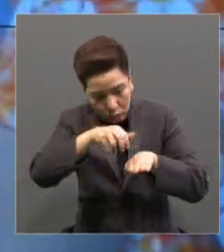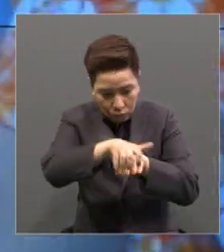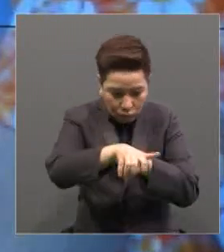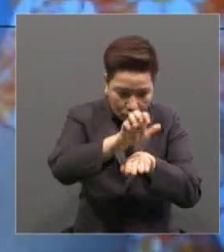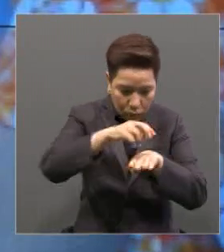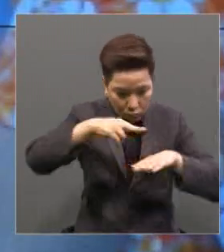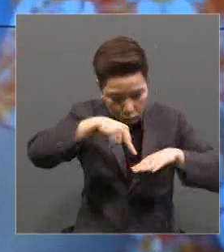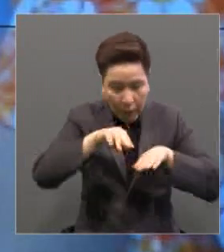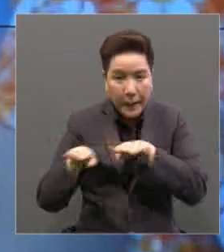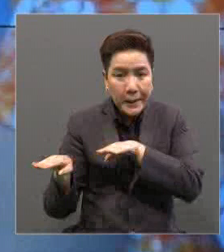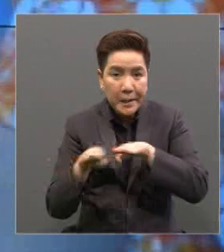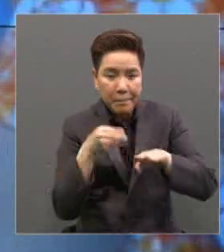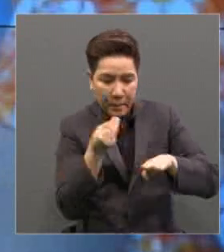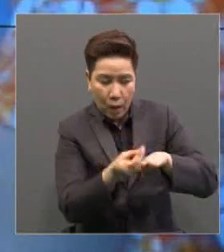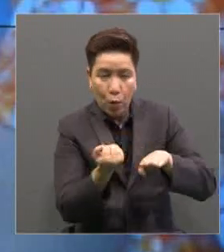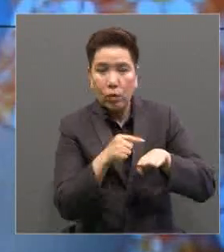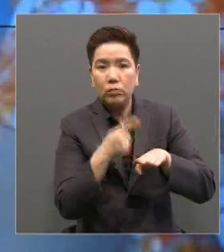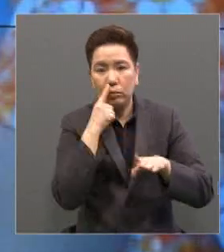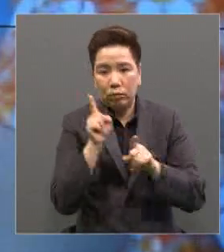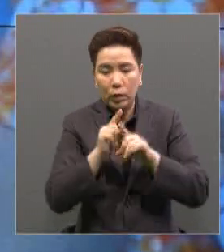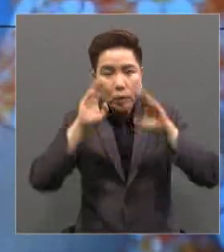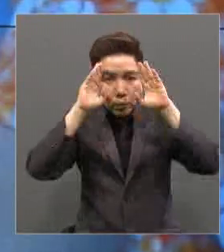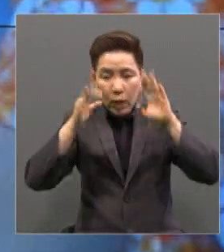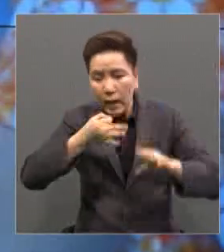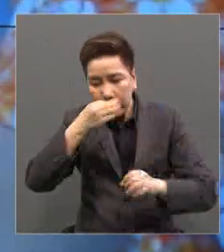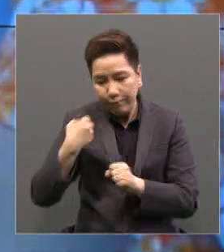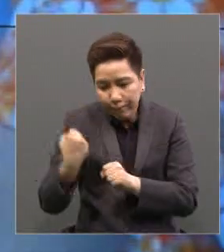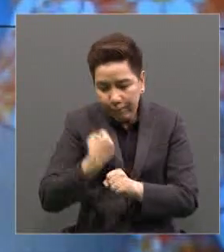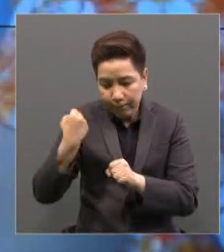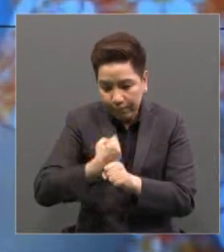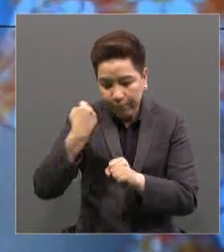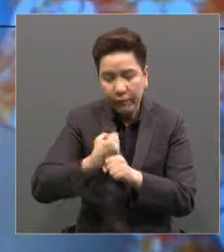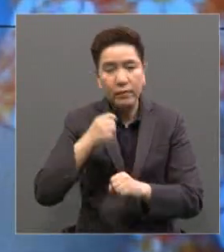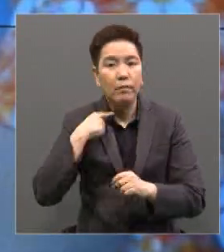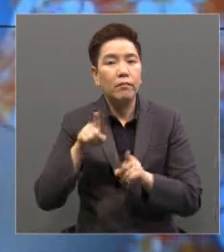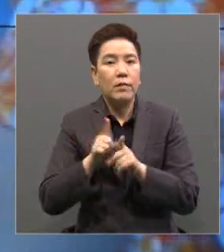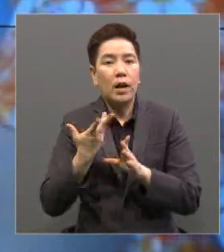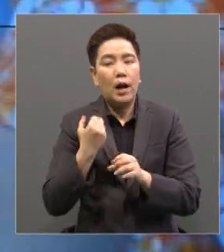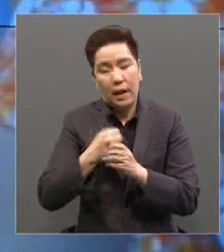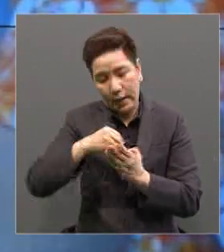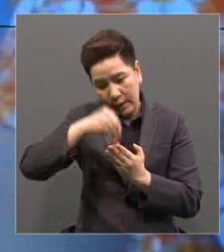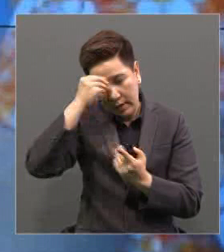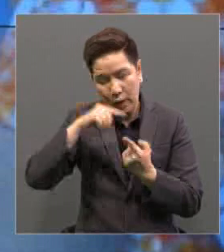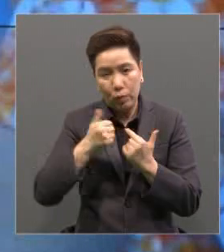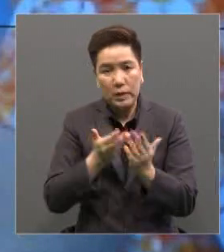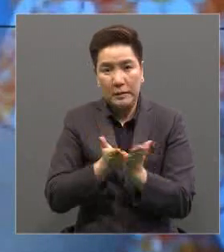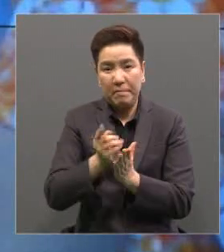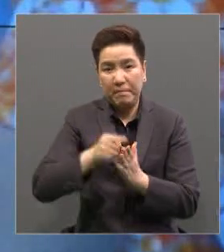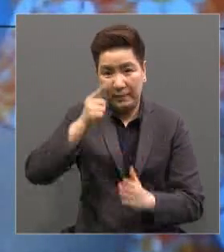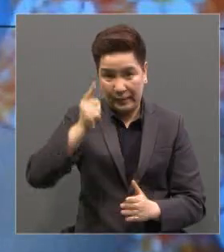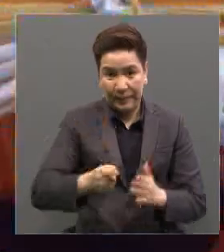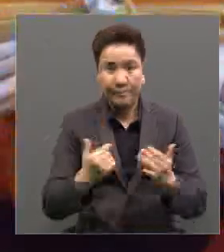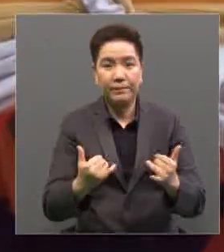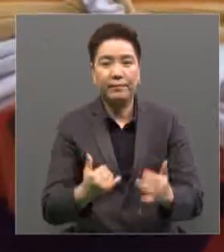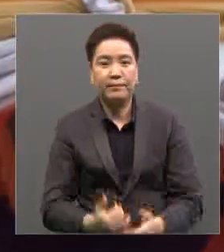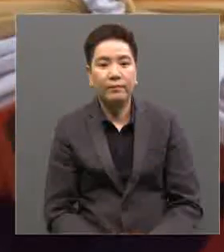เตรียมความพร้อมให้รถแล้วก็เป็นการเพิ่มทักษะประสบการณ์วิชาชีพให้กับน้องๆนักเรียนนักศึกษาจากการเรียนในสถานที่จริงครับ